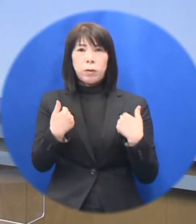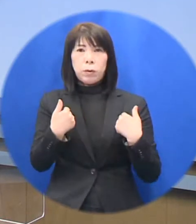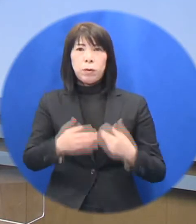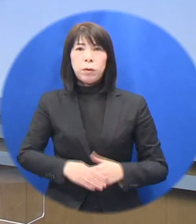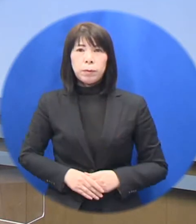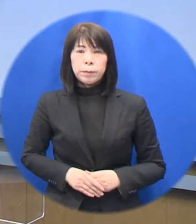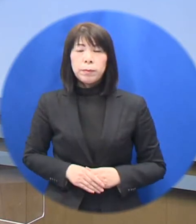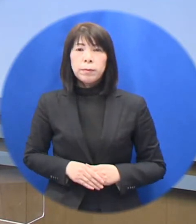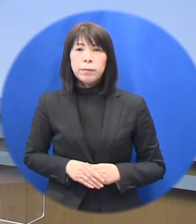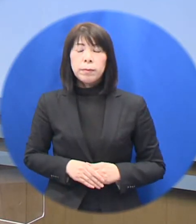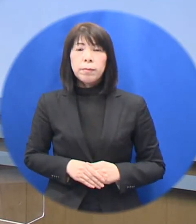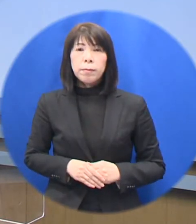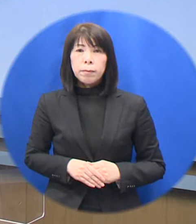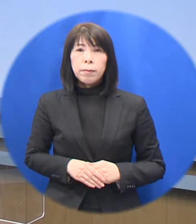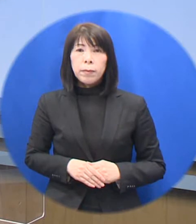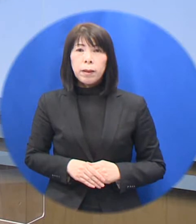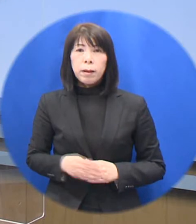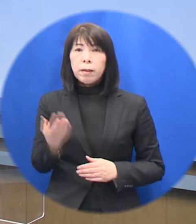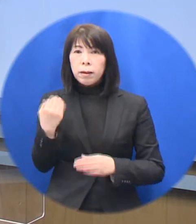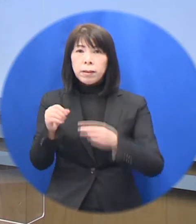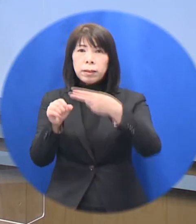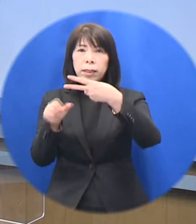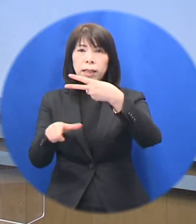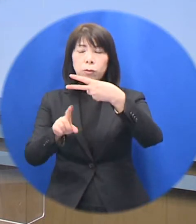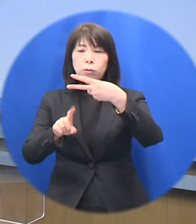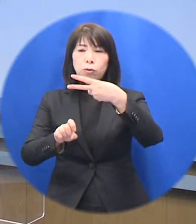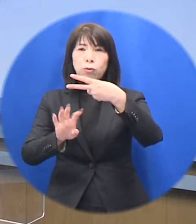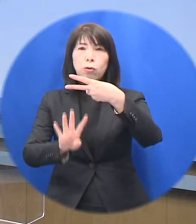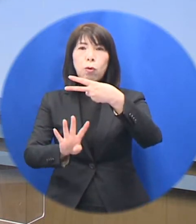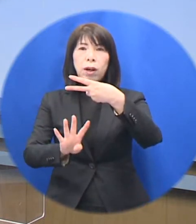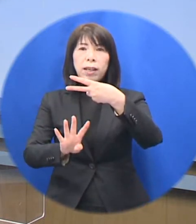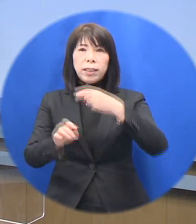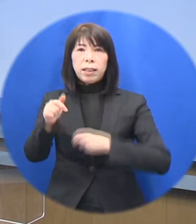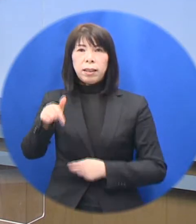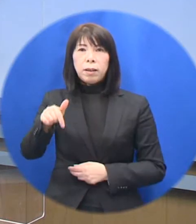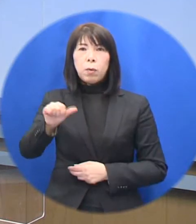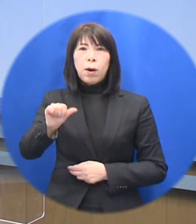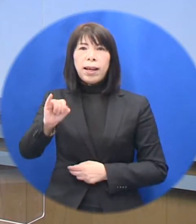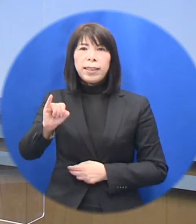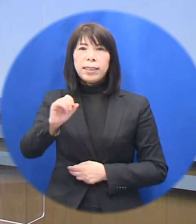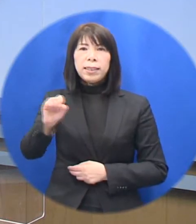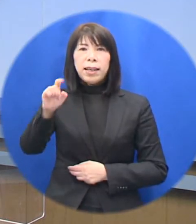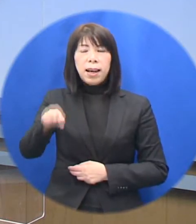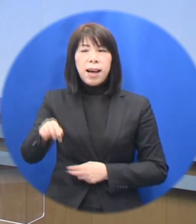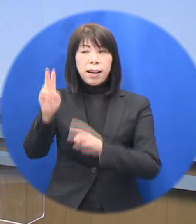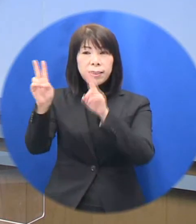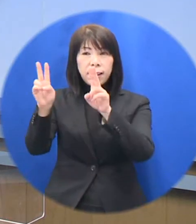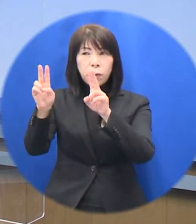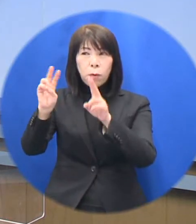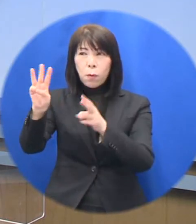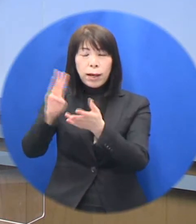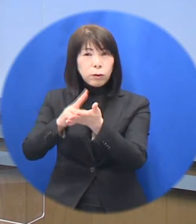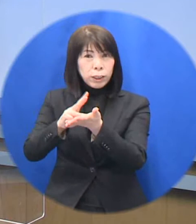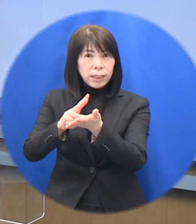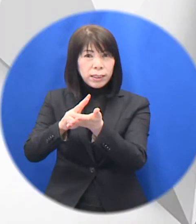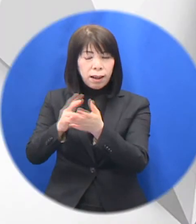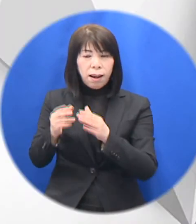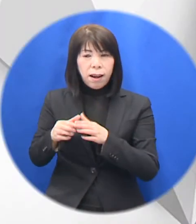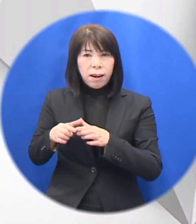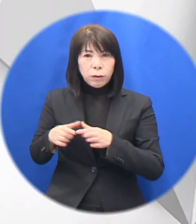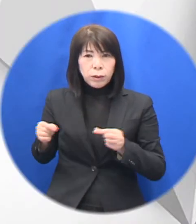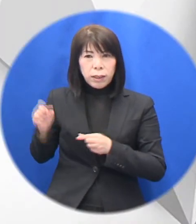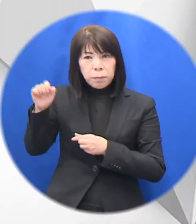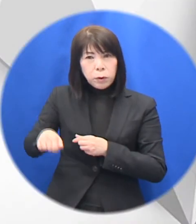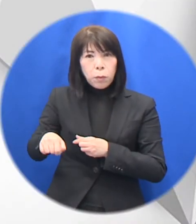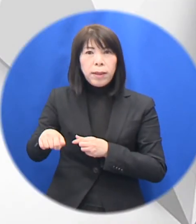けども、 はい、 まあ、今回その2月14日にですね、ファイザー社のワクチンが、まあ、国の承認を受けましたので